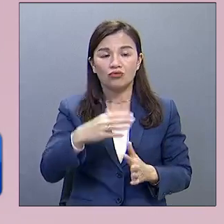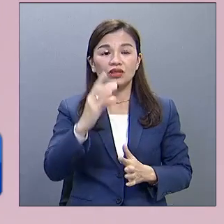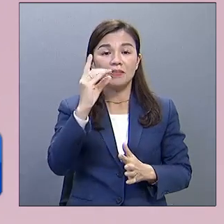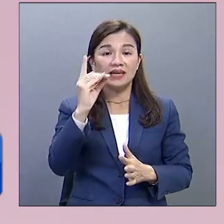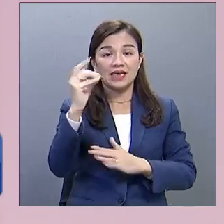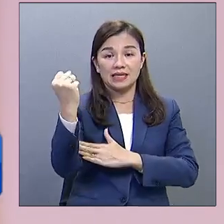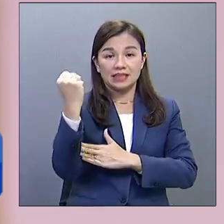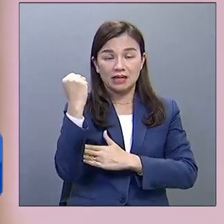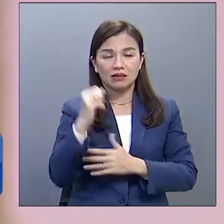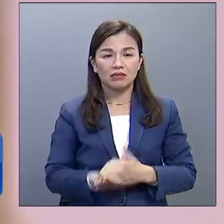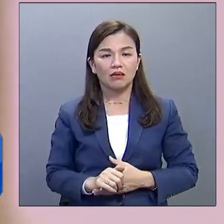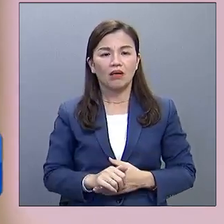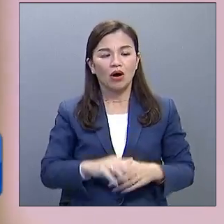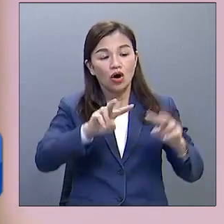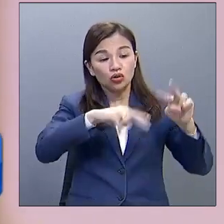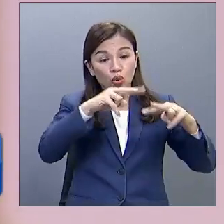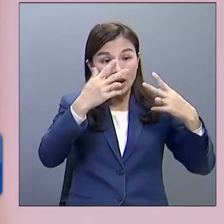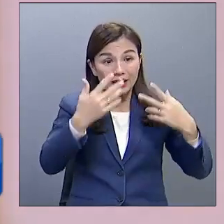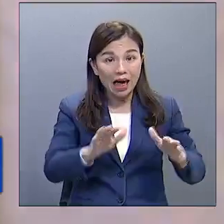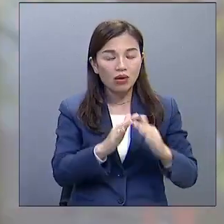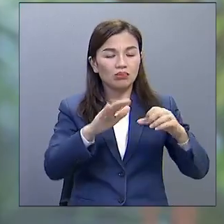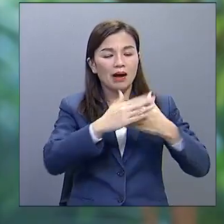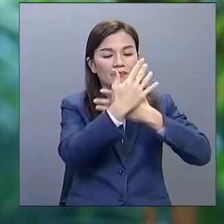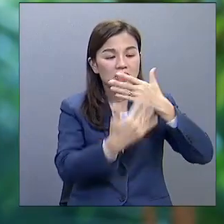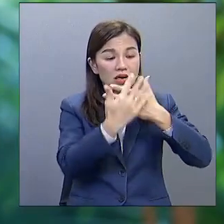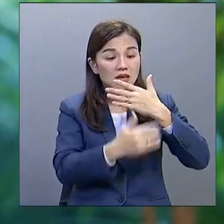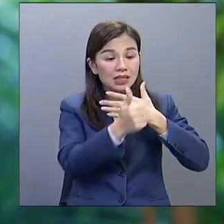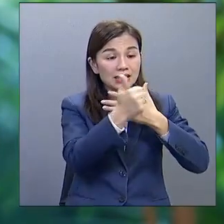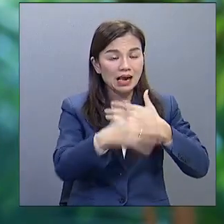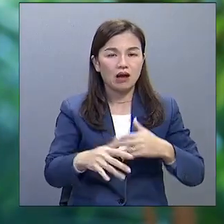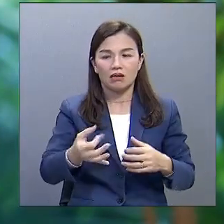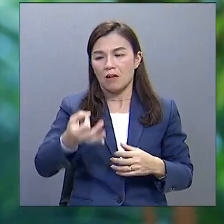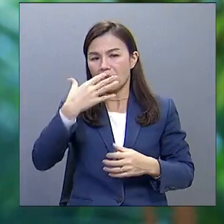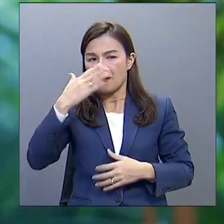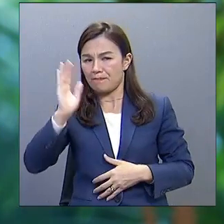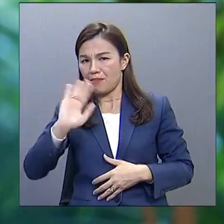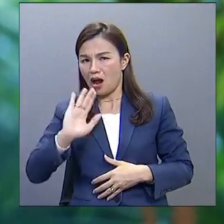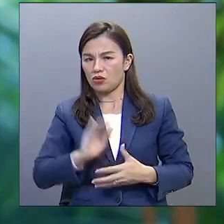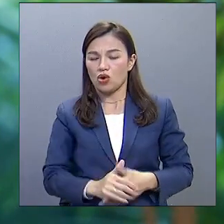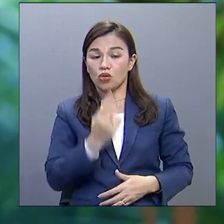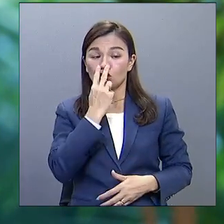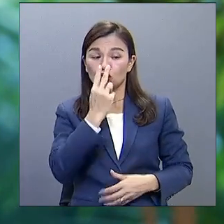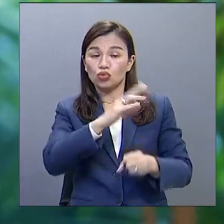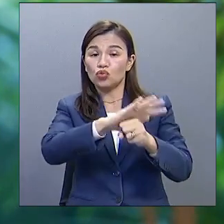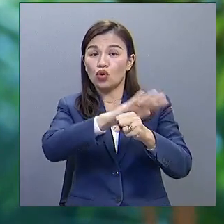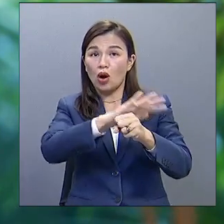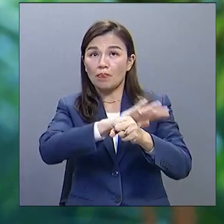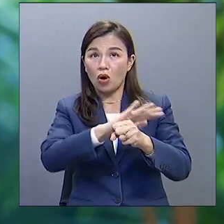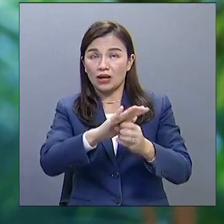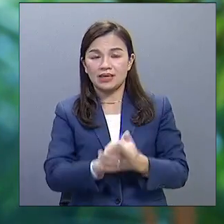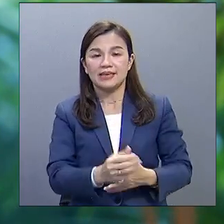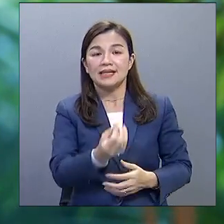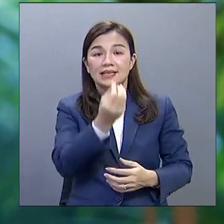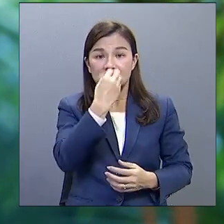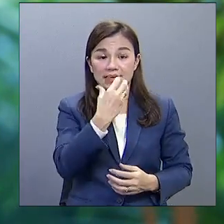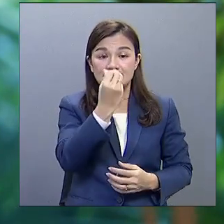แล้วหมอกลับมาปกติหมอก็ไม่ทานนะคะ ก็เลือกเฉพาะตัวที่เราขาด ใช ่เสริมเพราะว่าบอกแล้วว่าเป็นอาหารเสริม